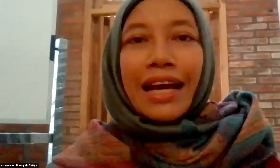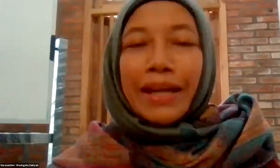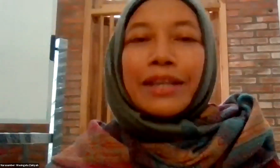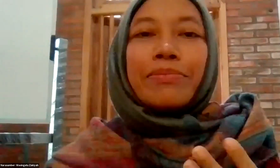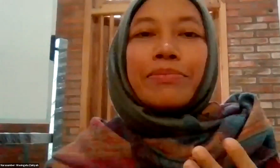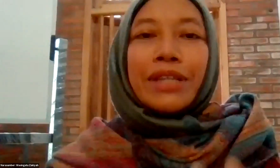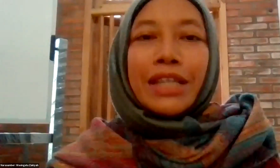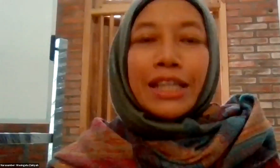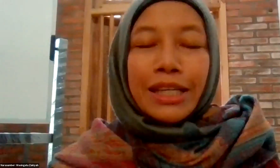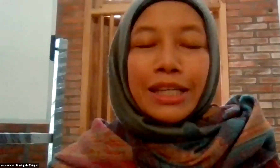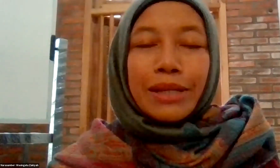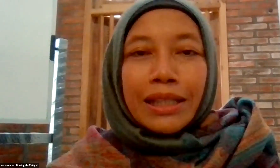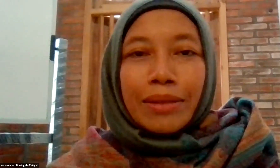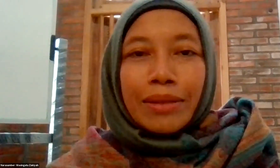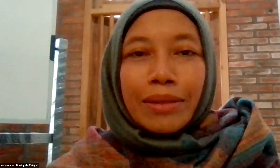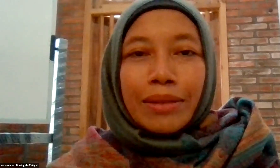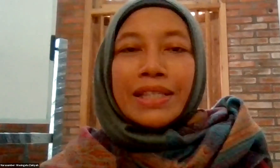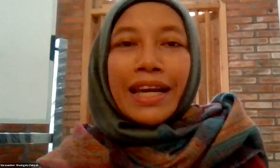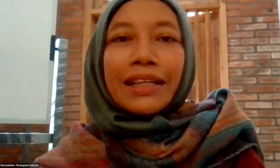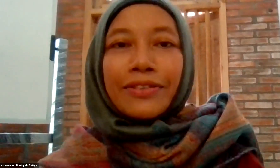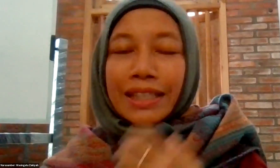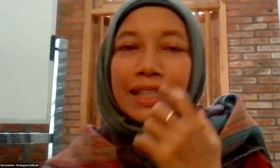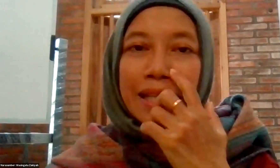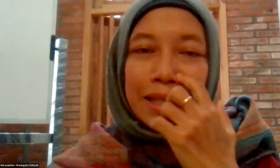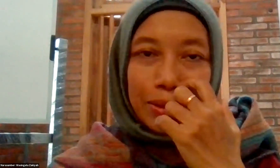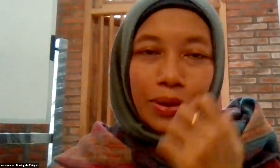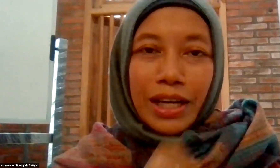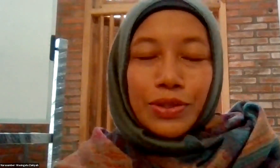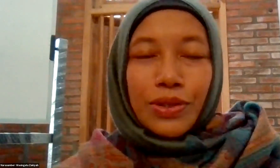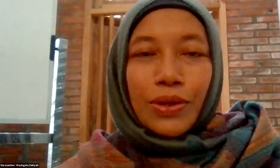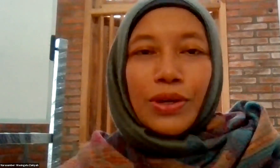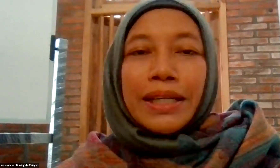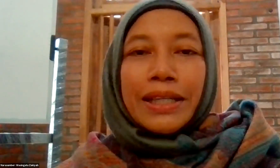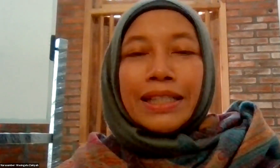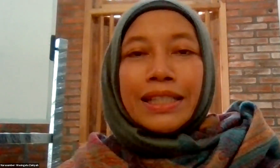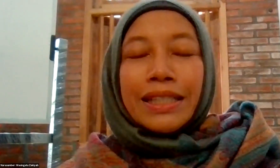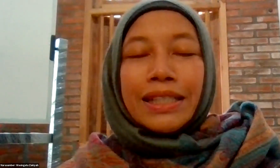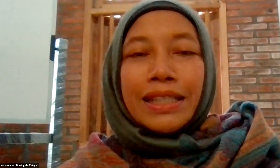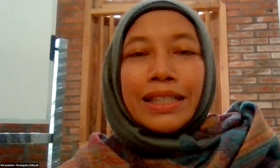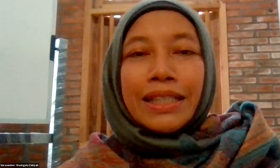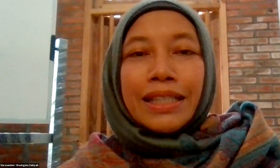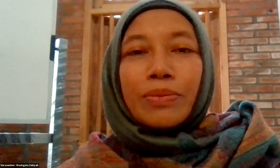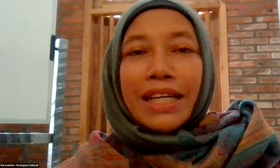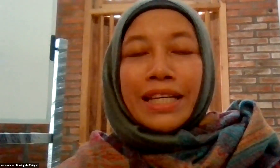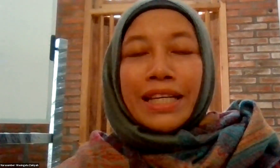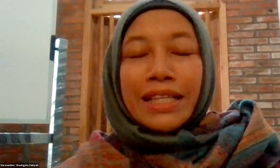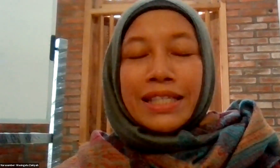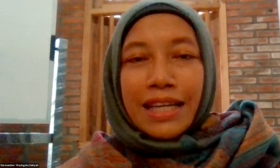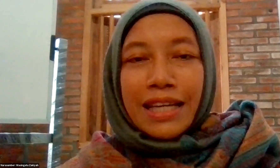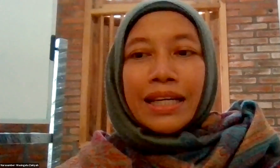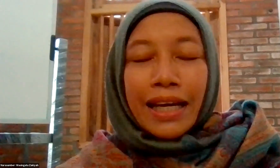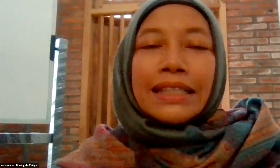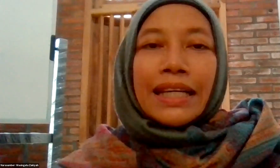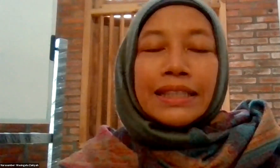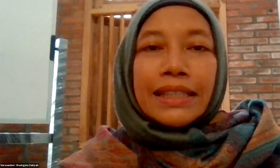pada saat pandemi ini muncul. Kebetulan memang saya aktif di Desa Sardono Harjo, di BUMDes.